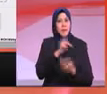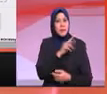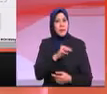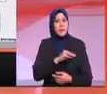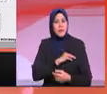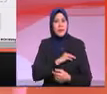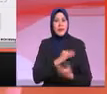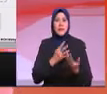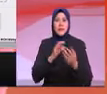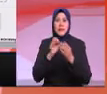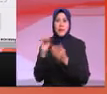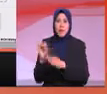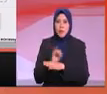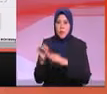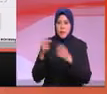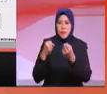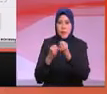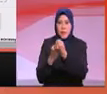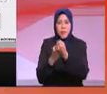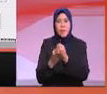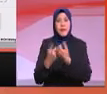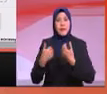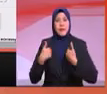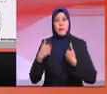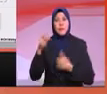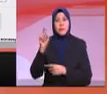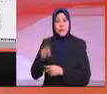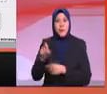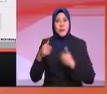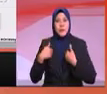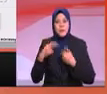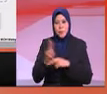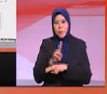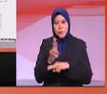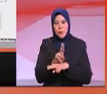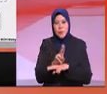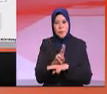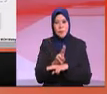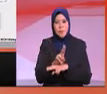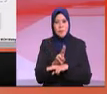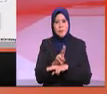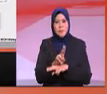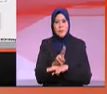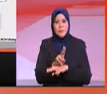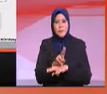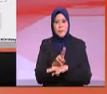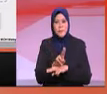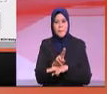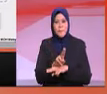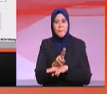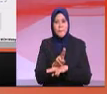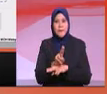juga industry support, dan juga kita perlu menggunakan iaitu